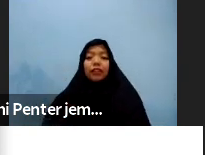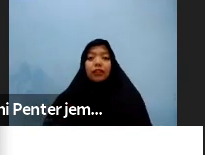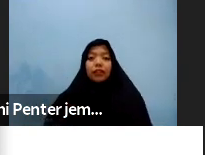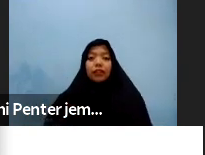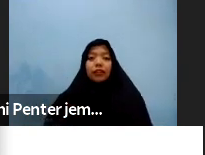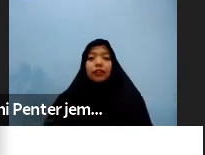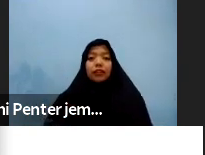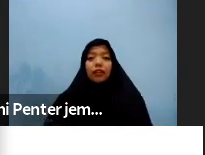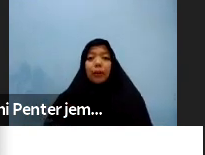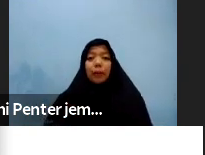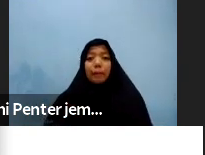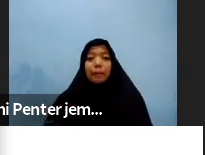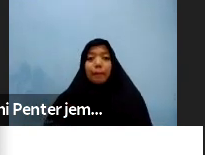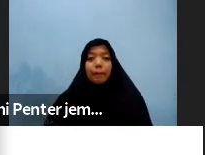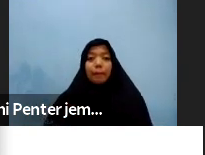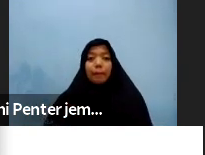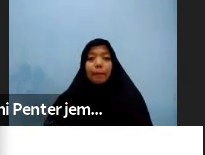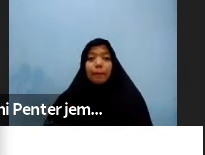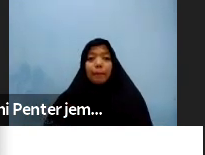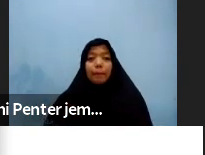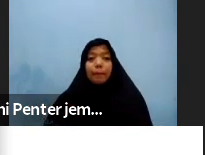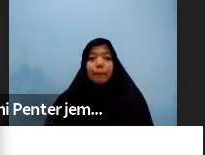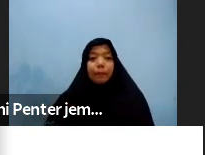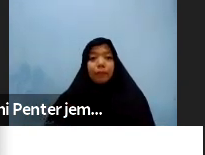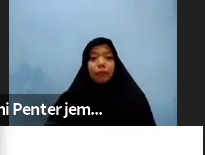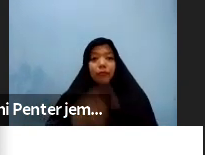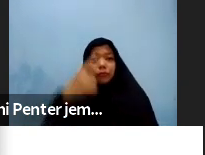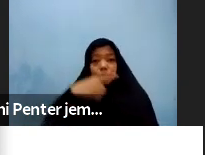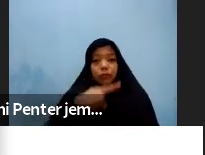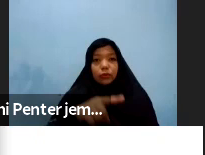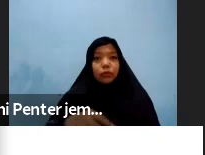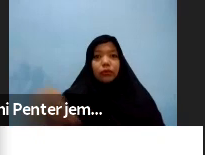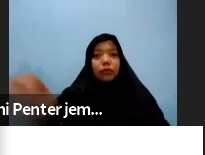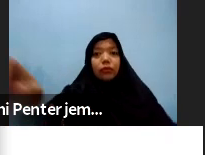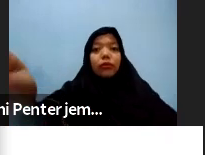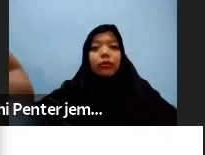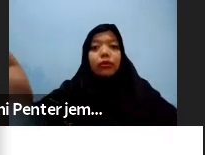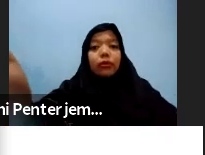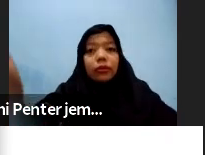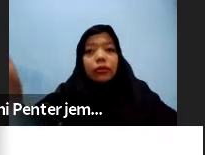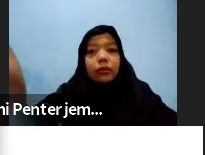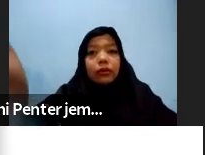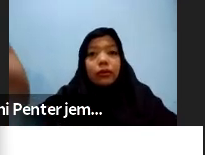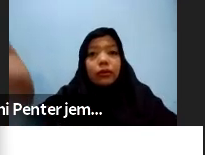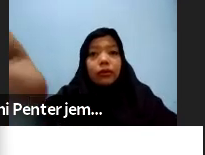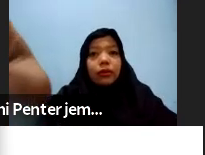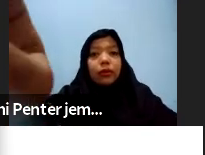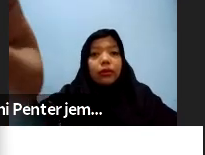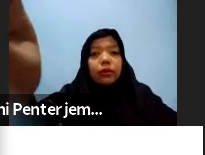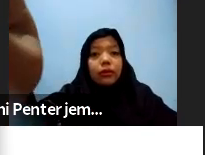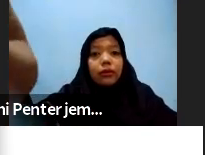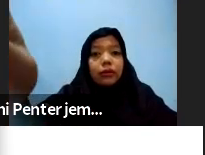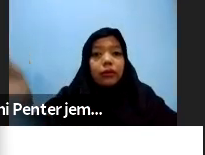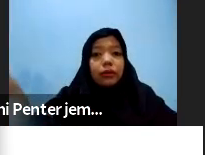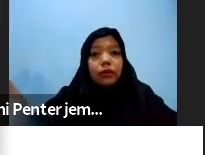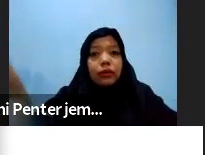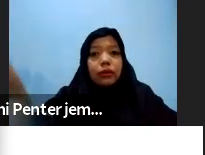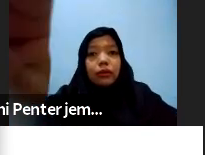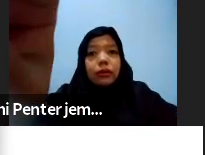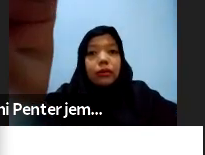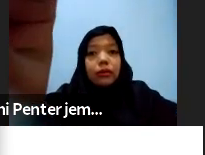model ada pengelolaan sarana dan peralatan media radio kami juga memfasilitasi dan